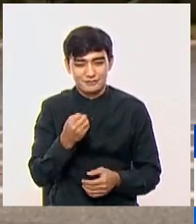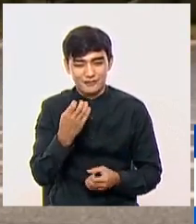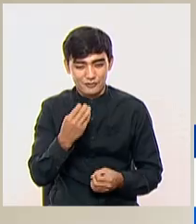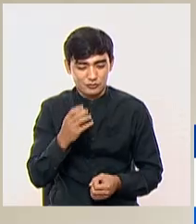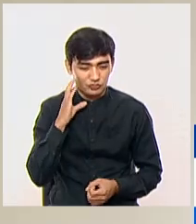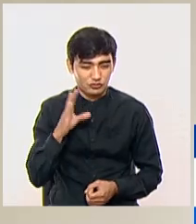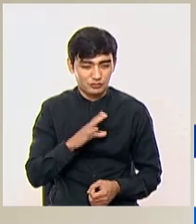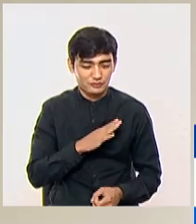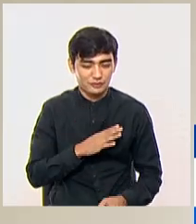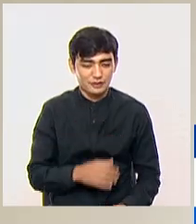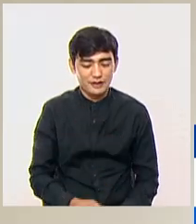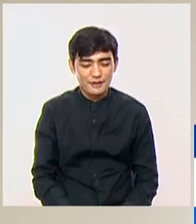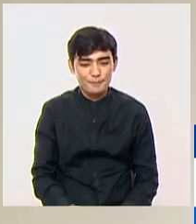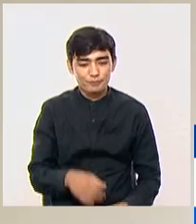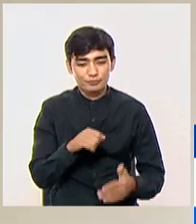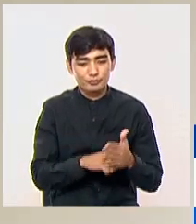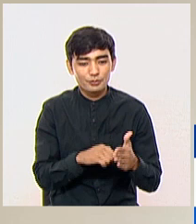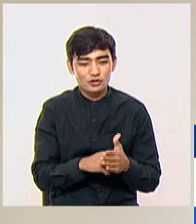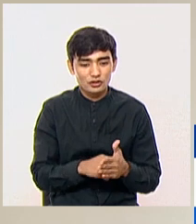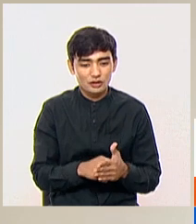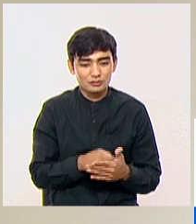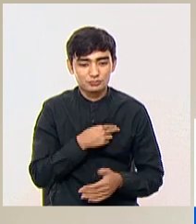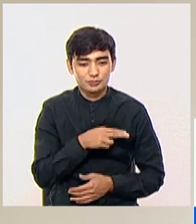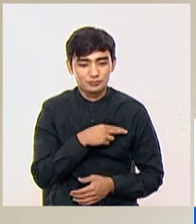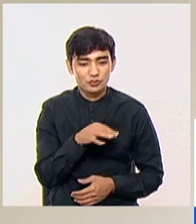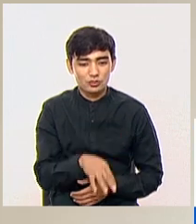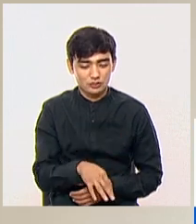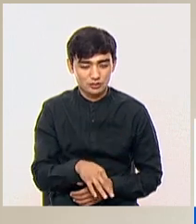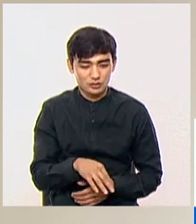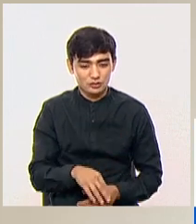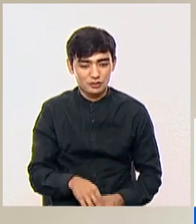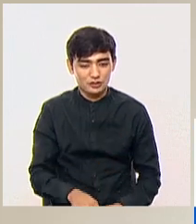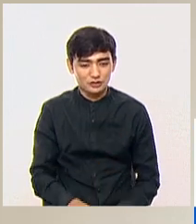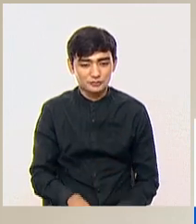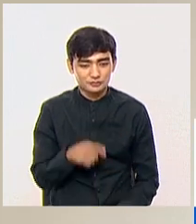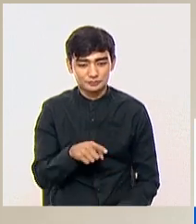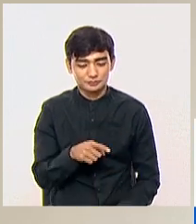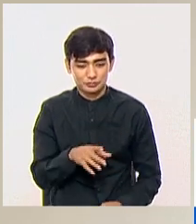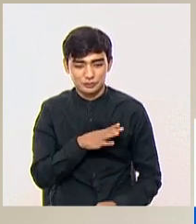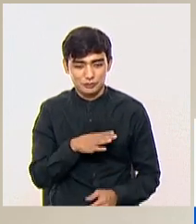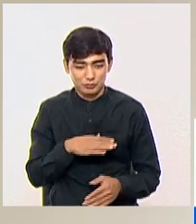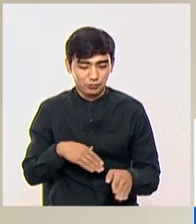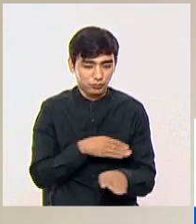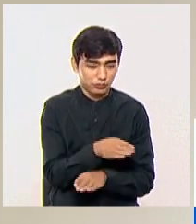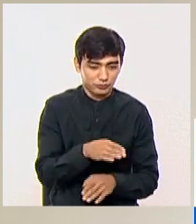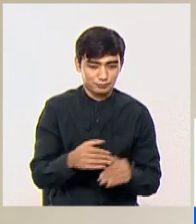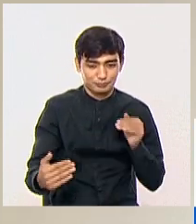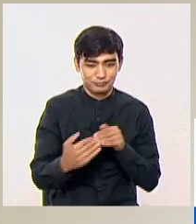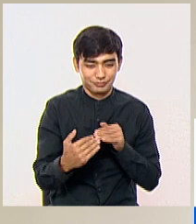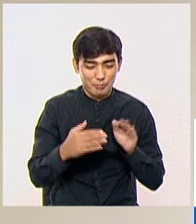светофора. Основные причины дорожно-транспортных происшествий – это выезд на встречную полосу,